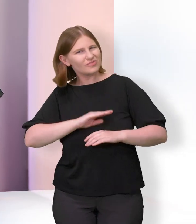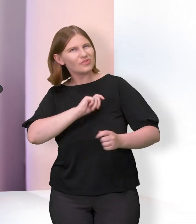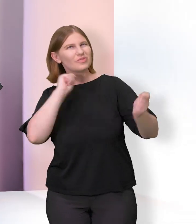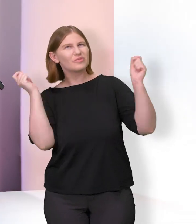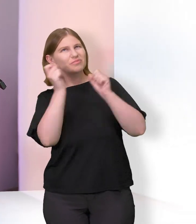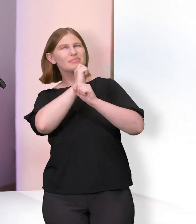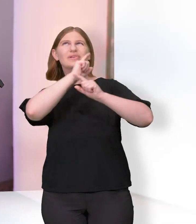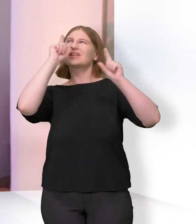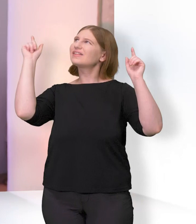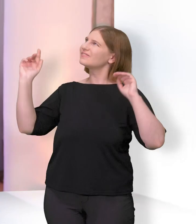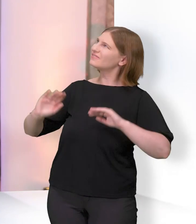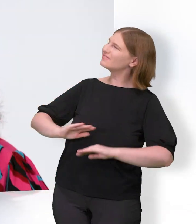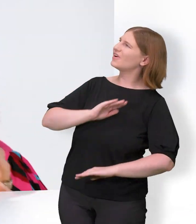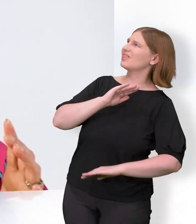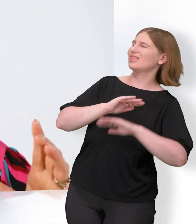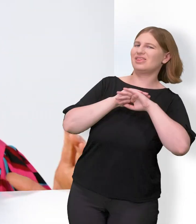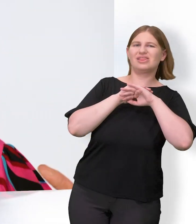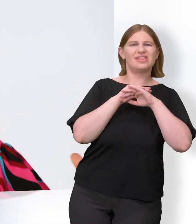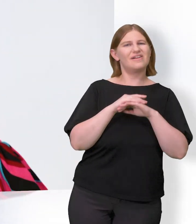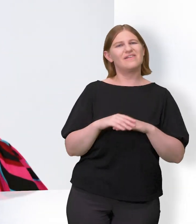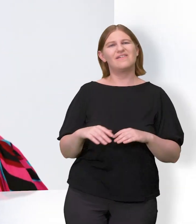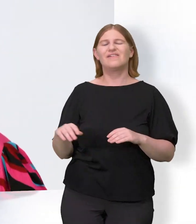mir vollenden.